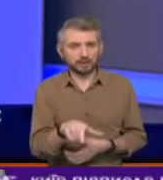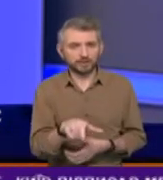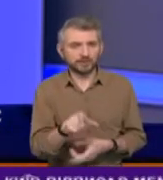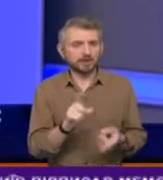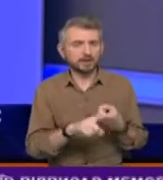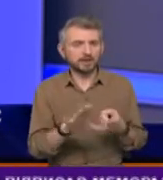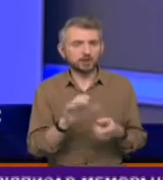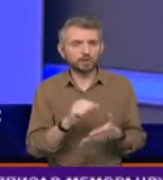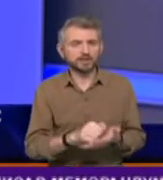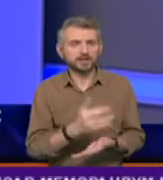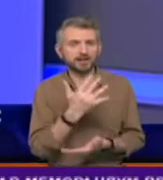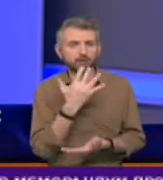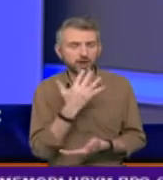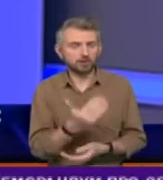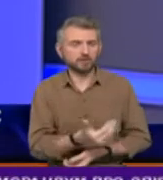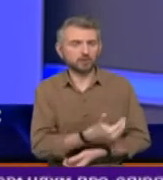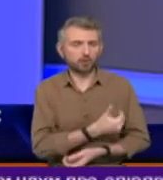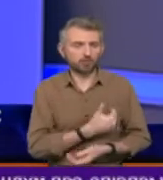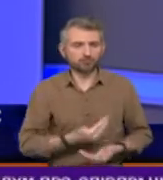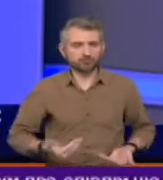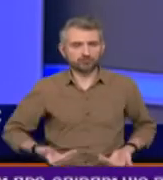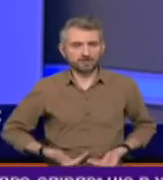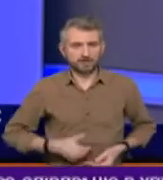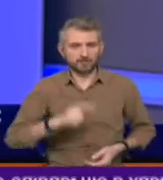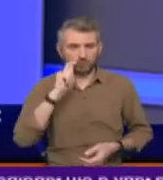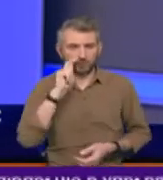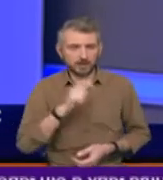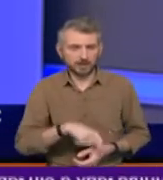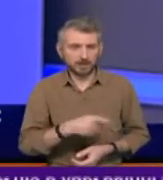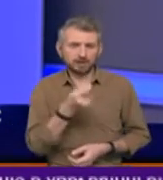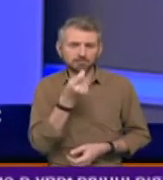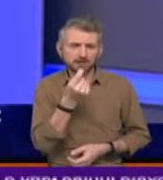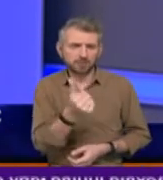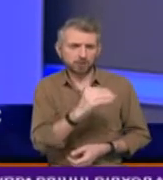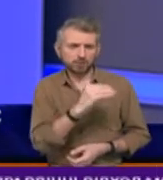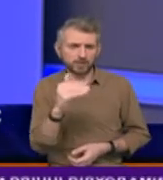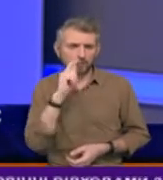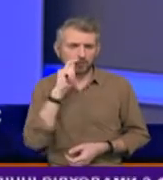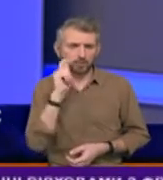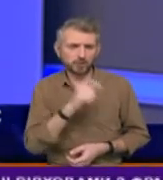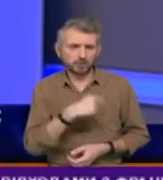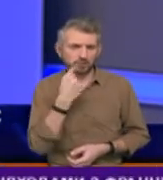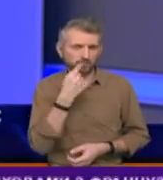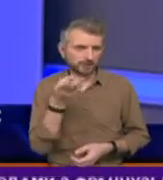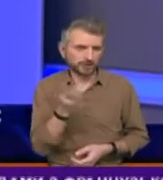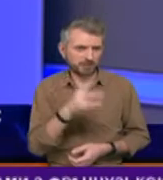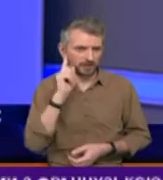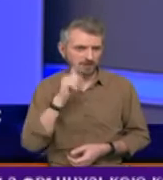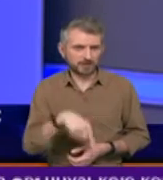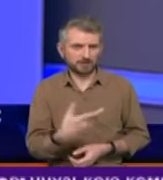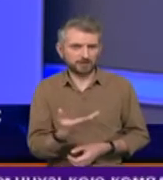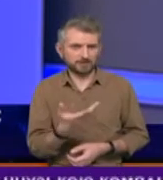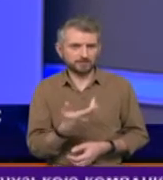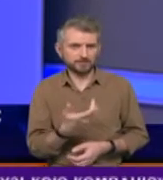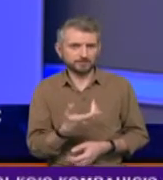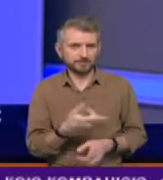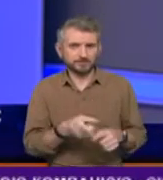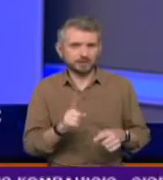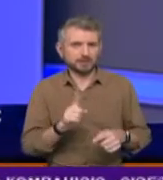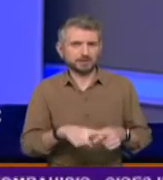незалежне оцінювання не потрібно в такому випадку складати, скоріш за все, якщо хоча б один курс є завершеним. Mm-hmm. Я думаю, що глядачеві краще звернутися до